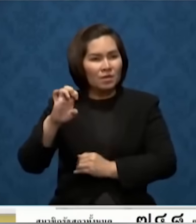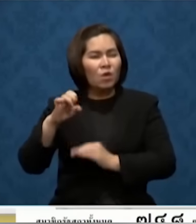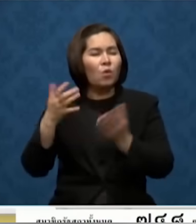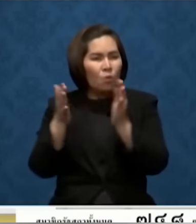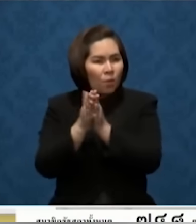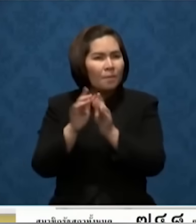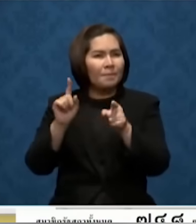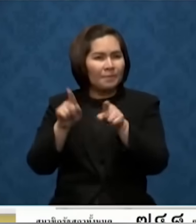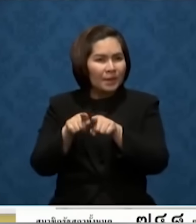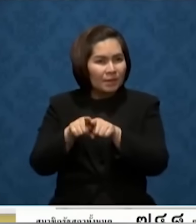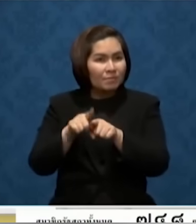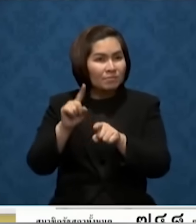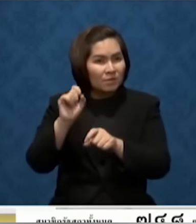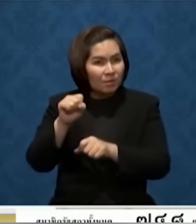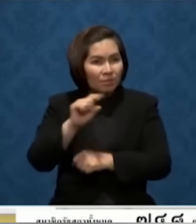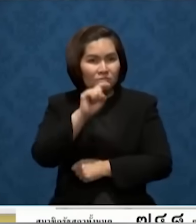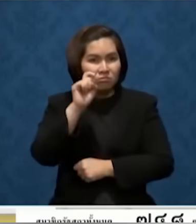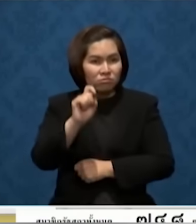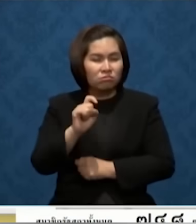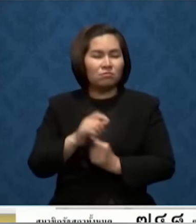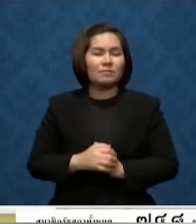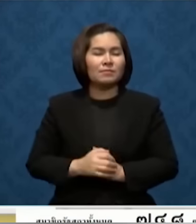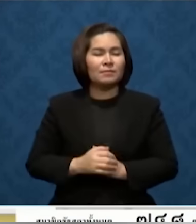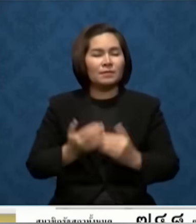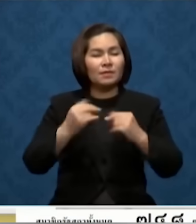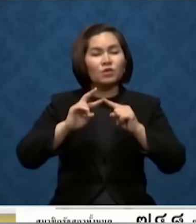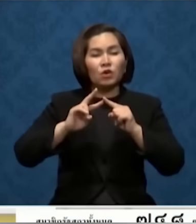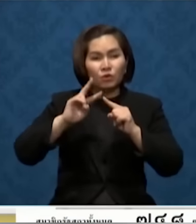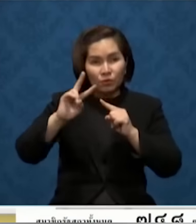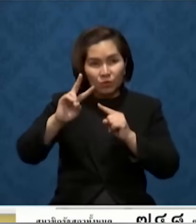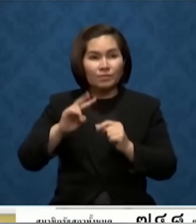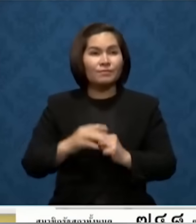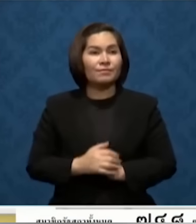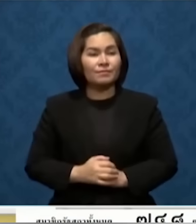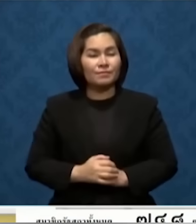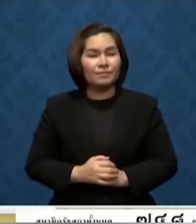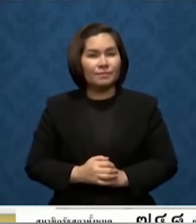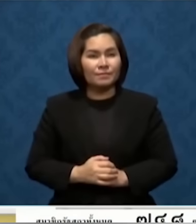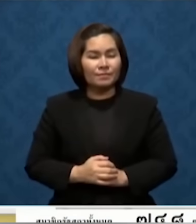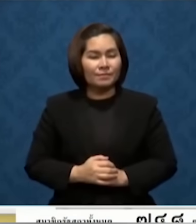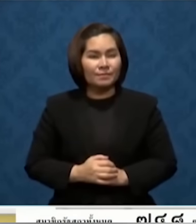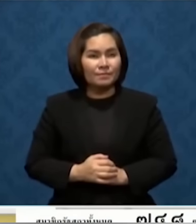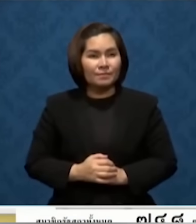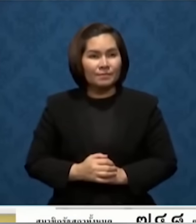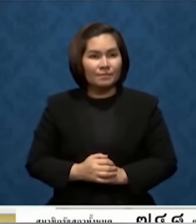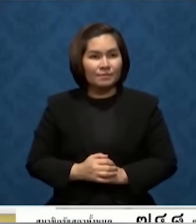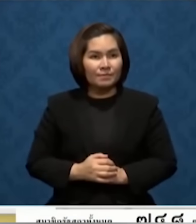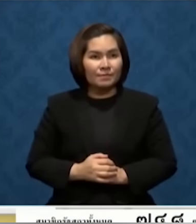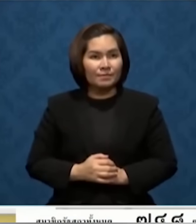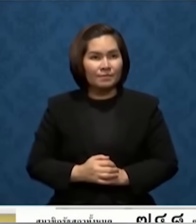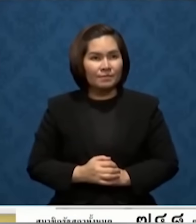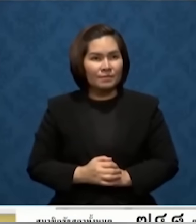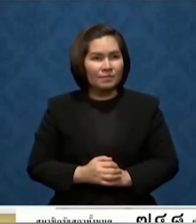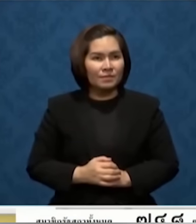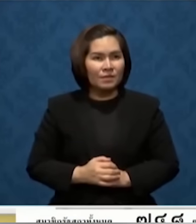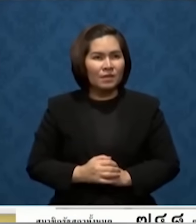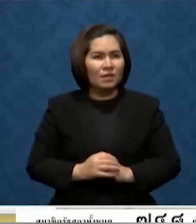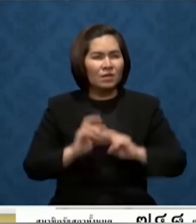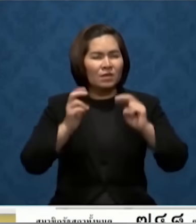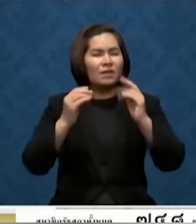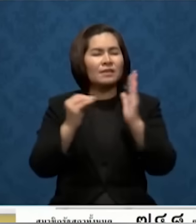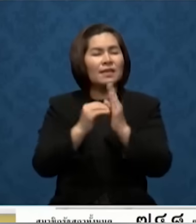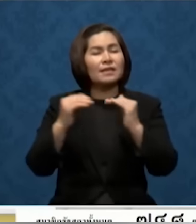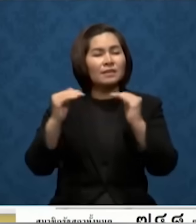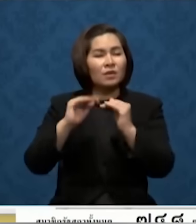ามท่านส่วนที่2ครับยัตตินี้นะครับท่านประธานครับไม่ได้ทำให้คุณพิธาลิ้มเจริญรัตน์เสียสิ